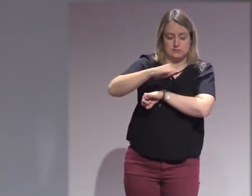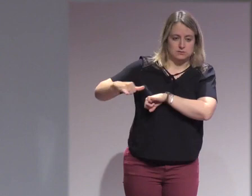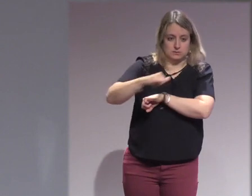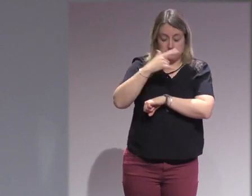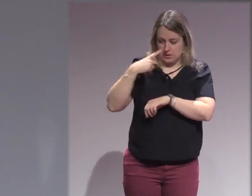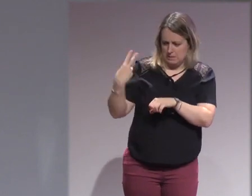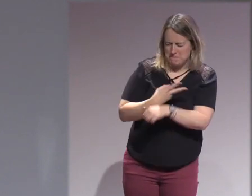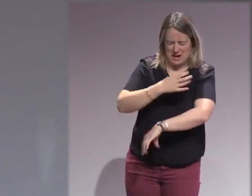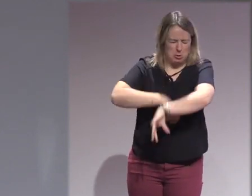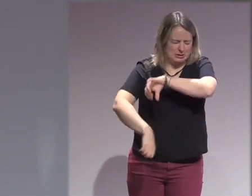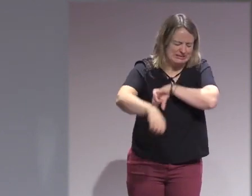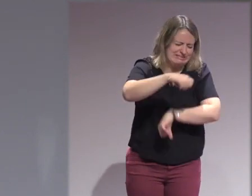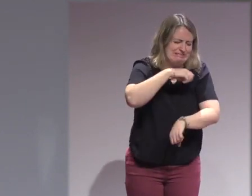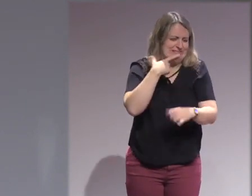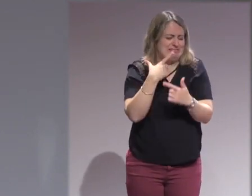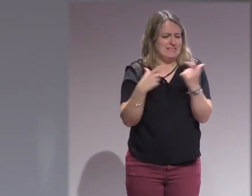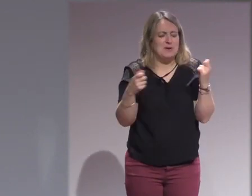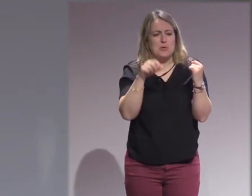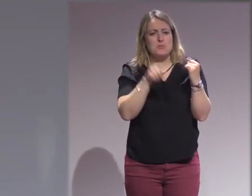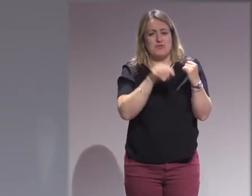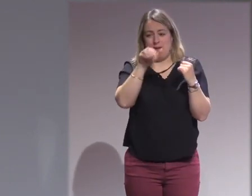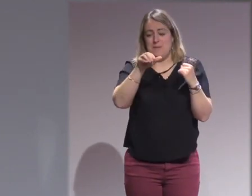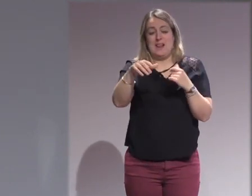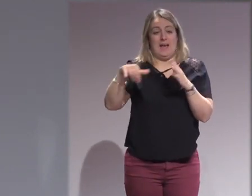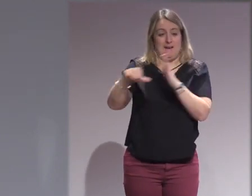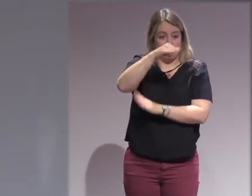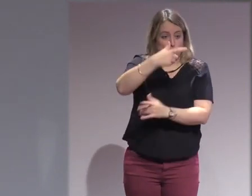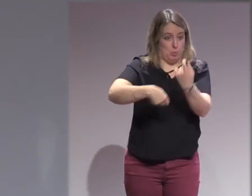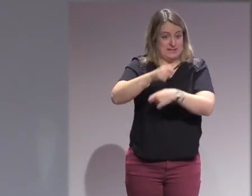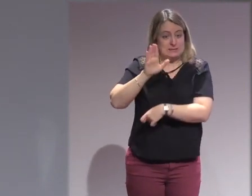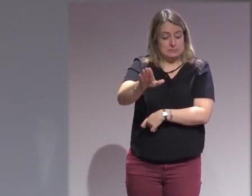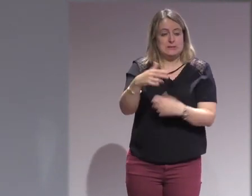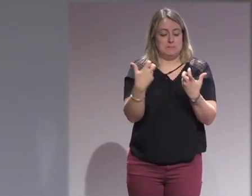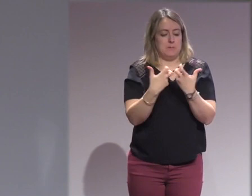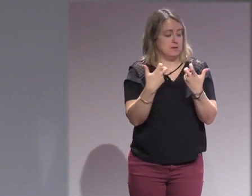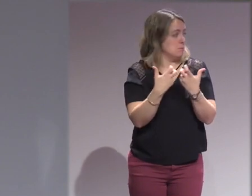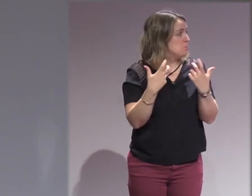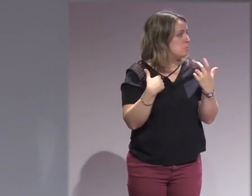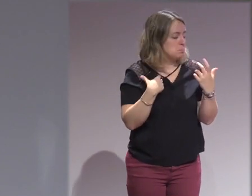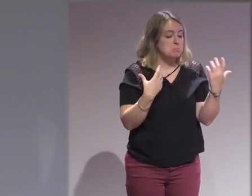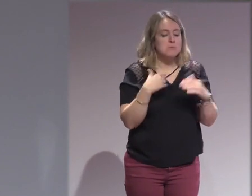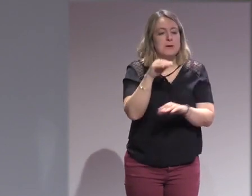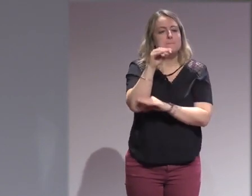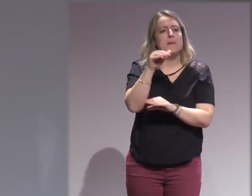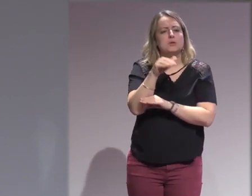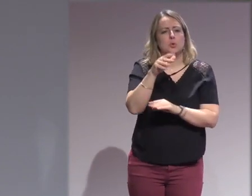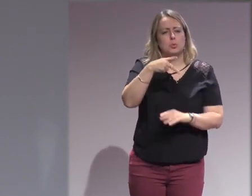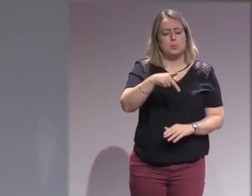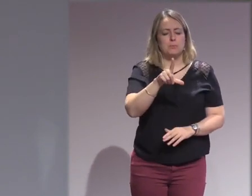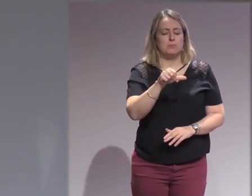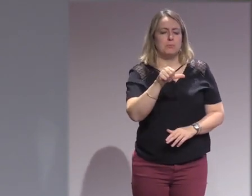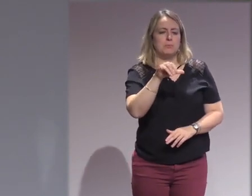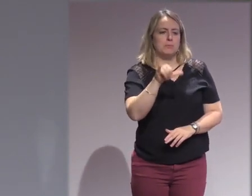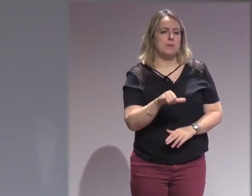obligés de faire appel à des avions commerciaux. Donc par exemple, Hugh Hefner, qui était le patron de Playboy, il va prêter son